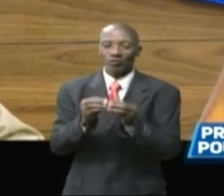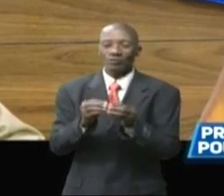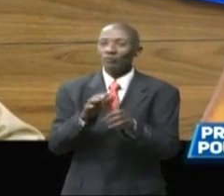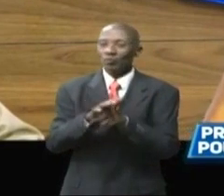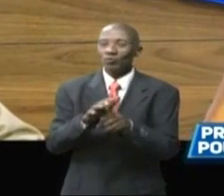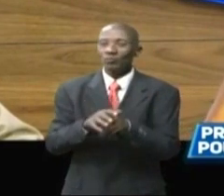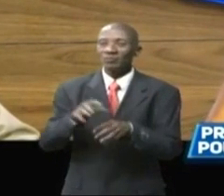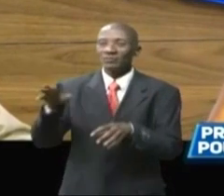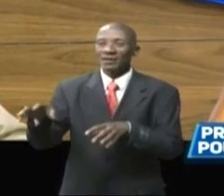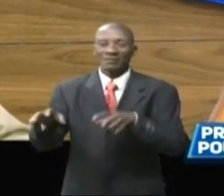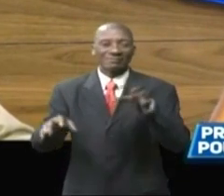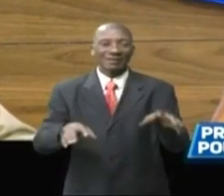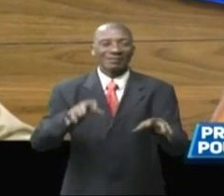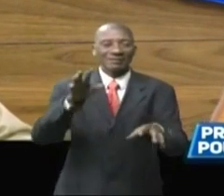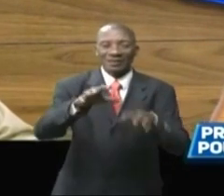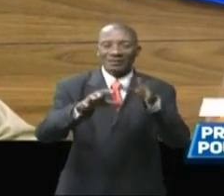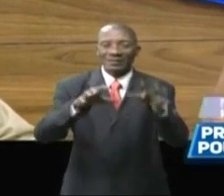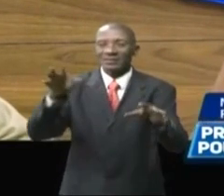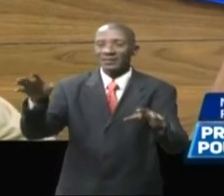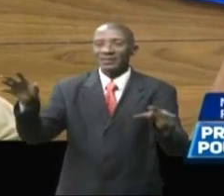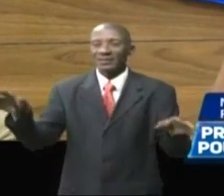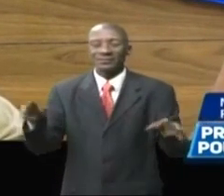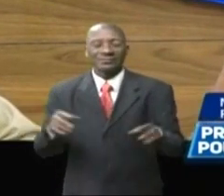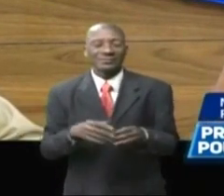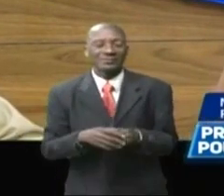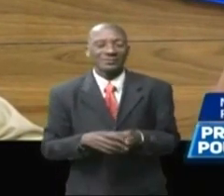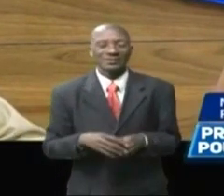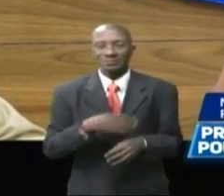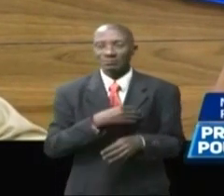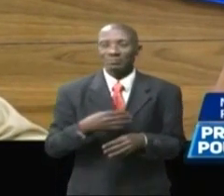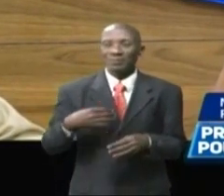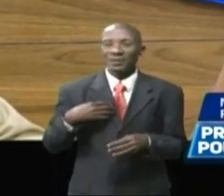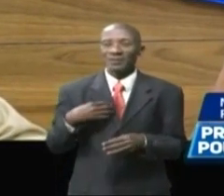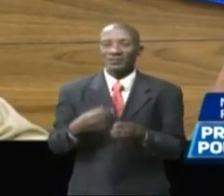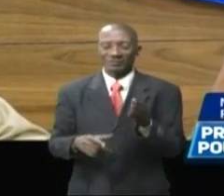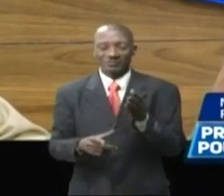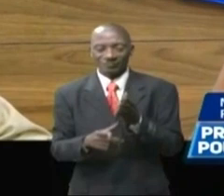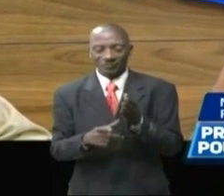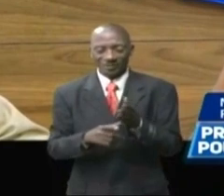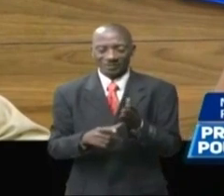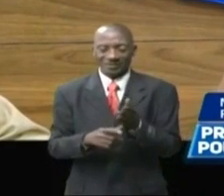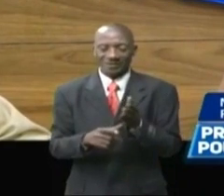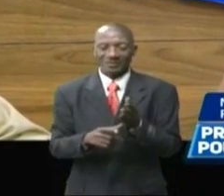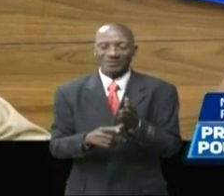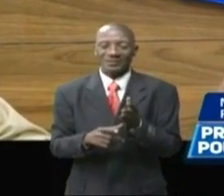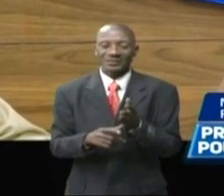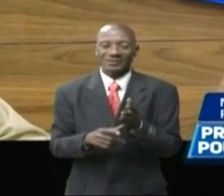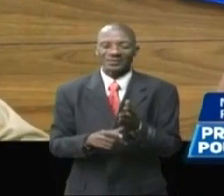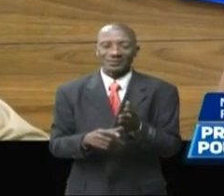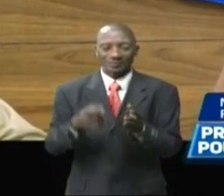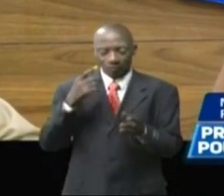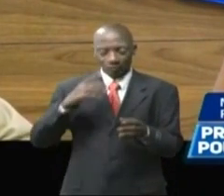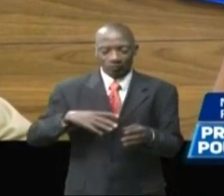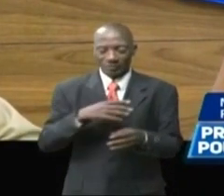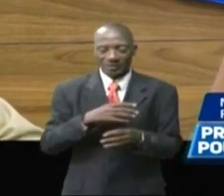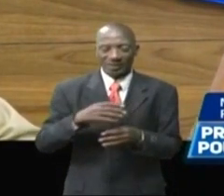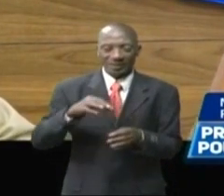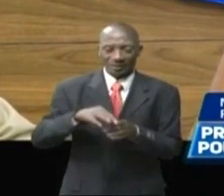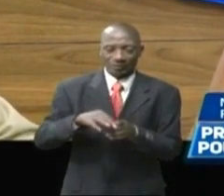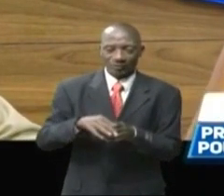aussi une délégation qui sera là pour venir visiter la CENI. et monter bien sûr